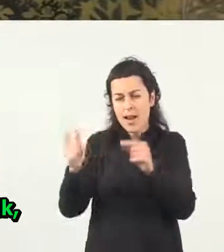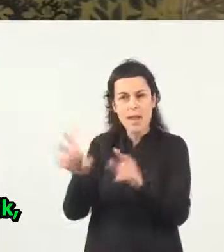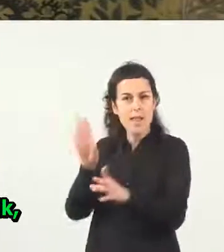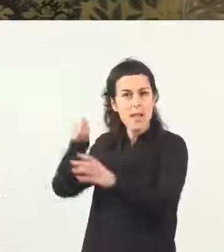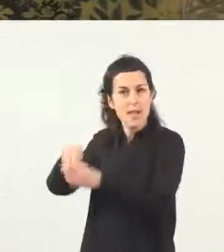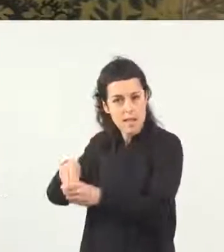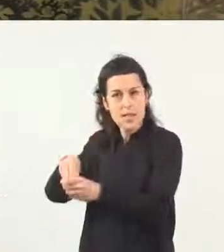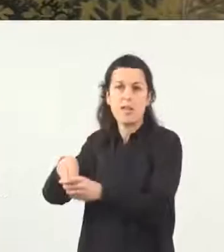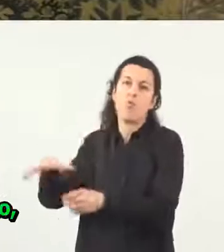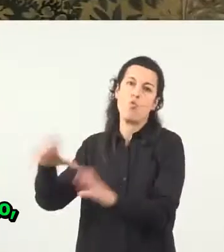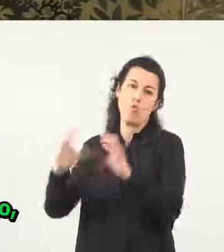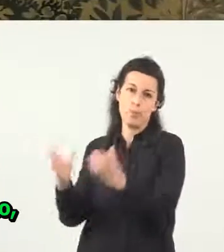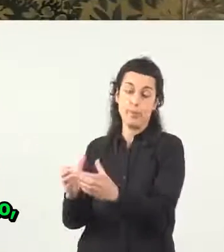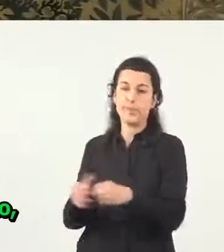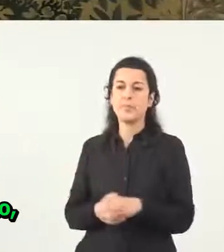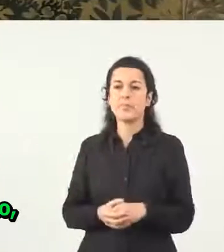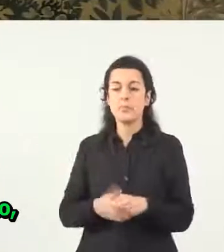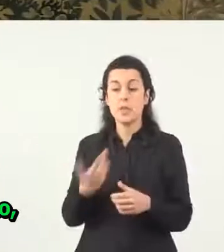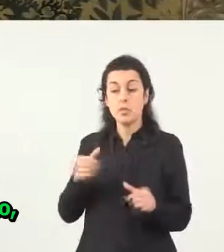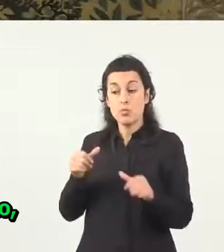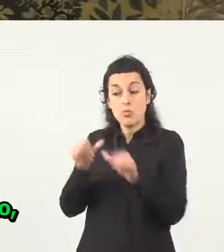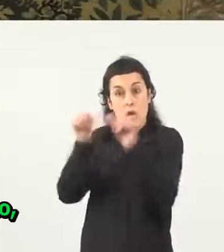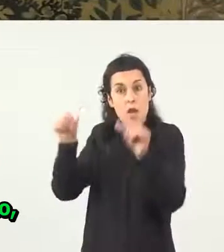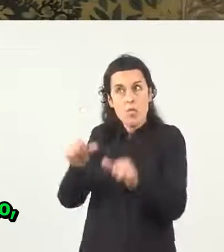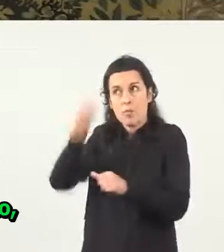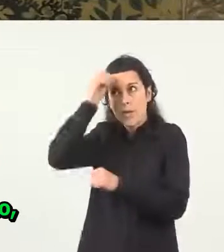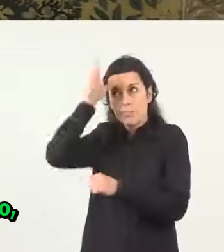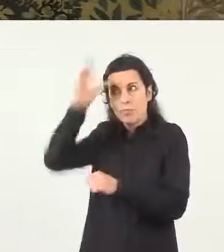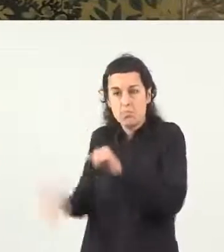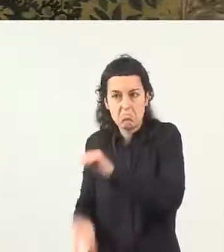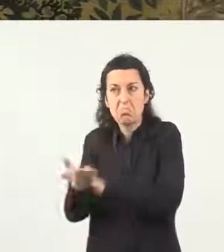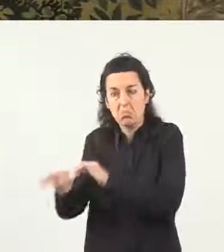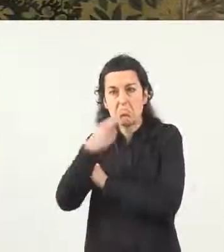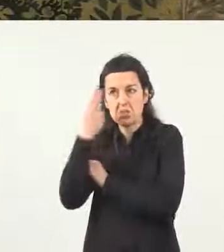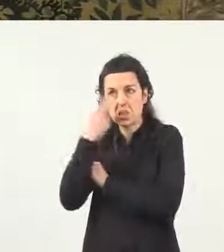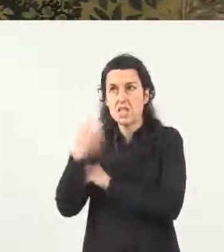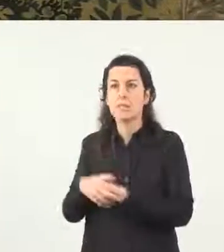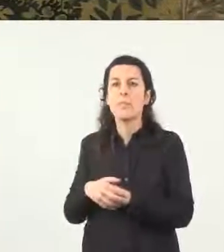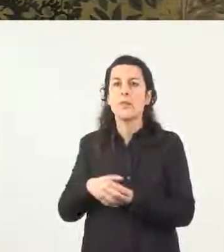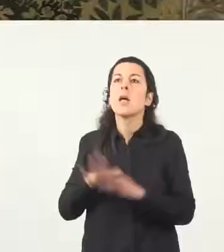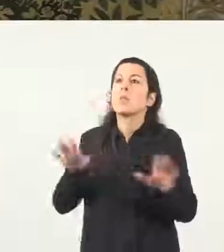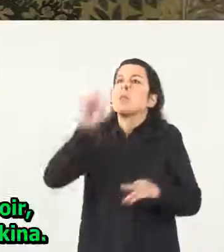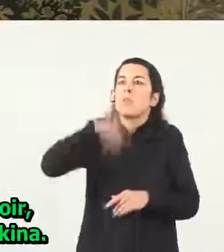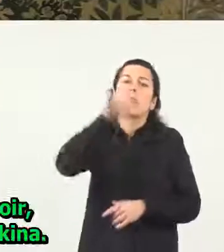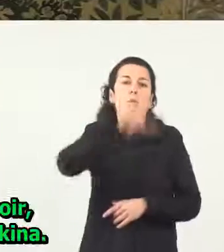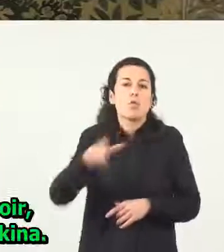Eztabaida eta eztabaida. Vale. Bueno, hori da modu bat ezagutza sortzeko oso interesgarria. Ba, zeuden bebai izen